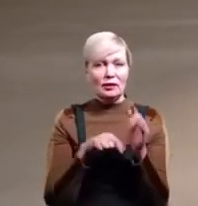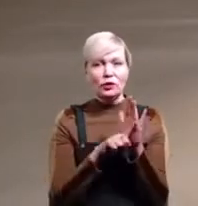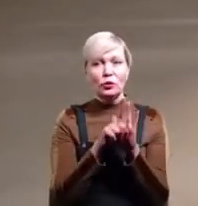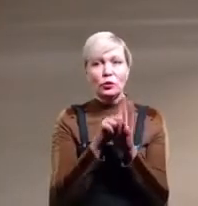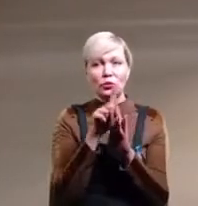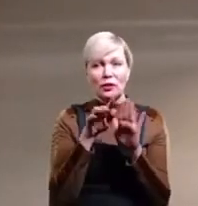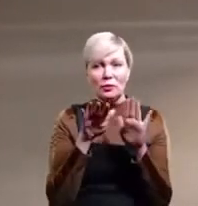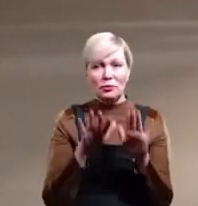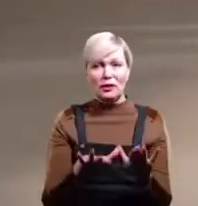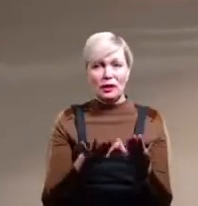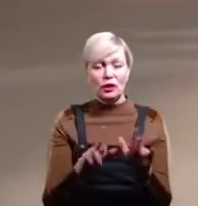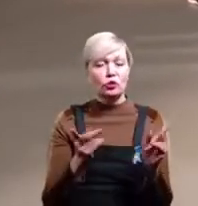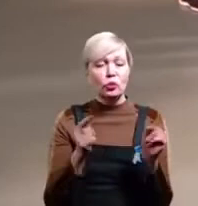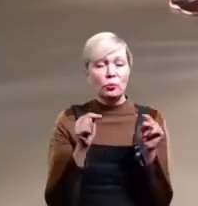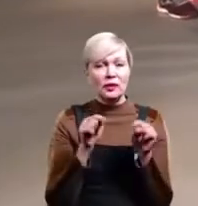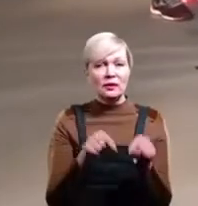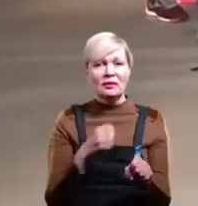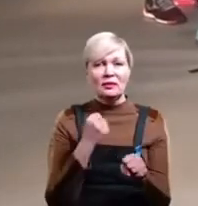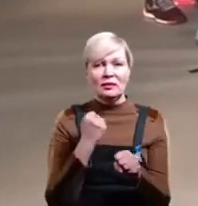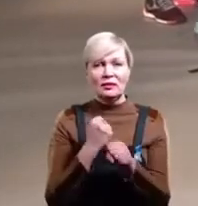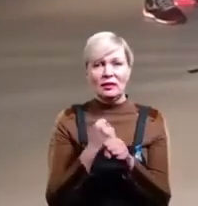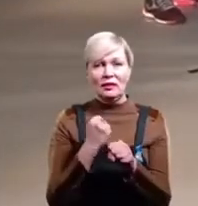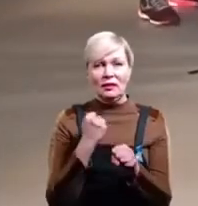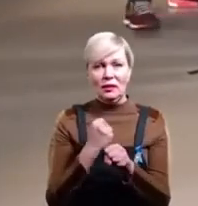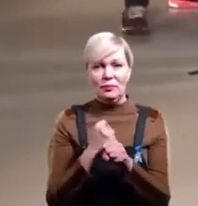мы здесь сделаем?